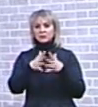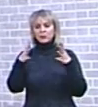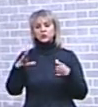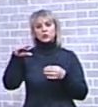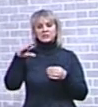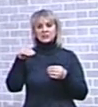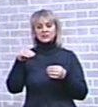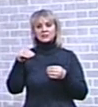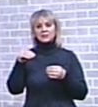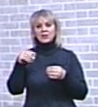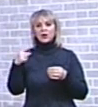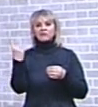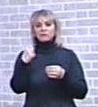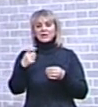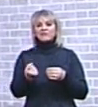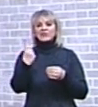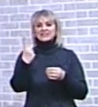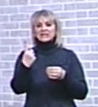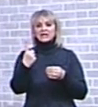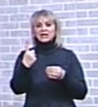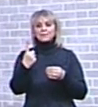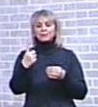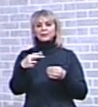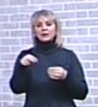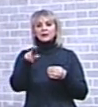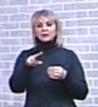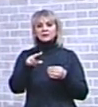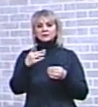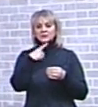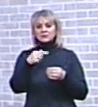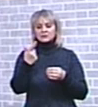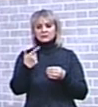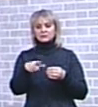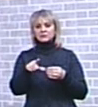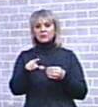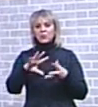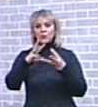соседа. Впервые возник расклад, когда две страны